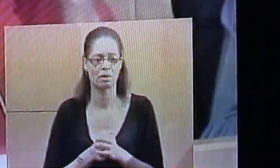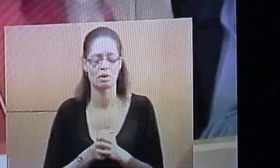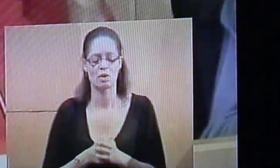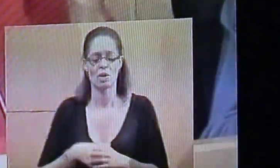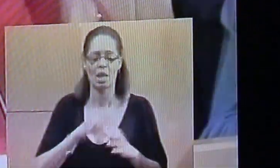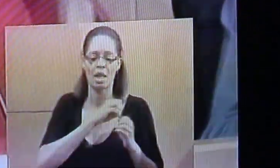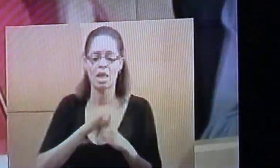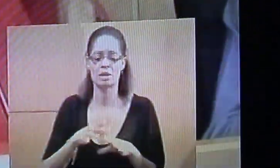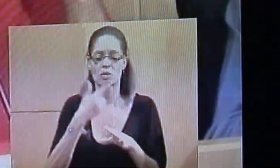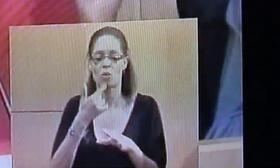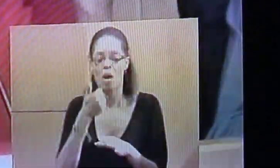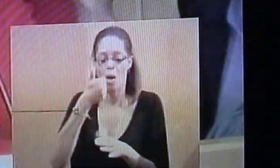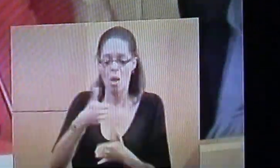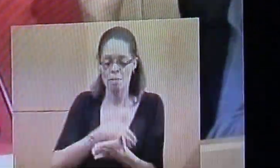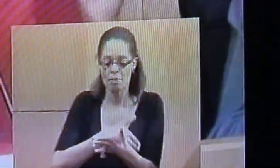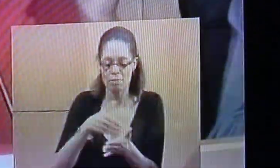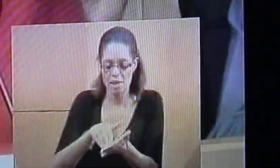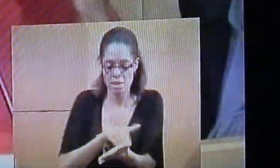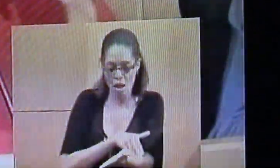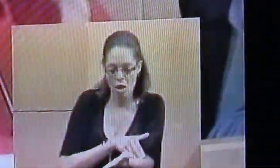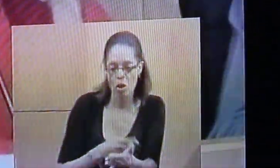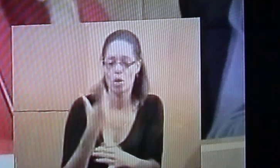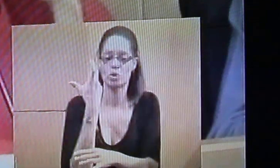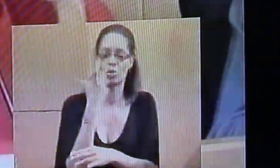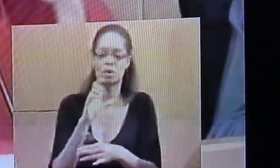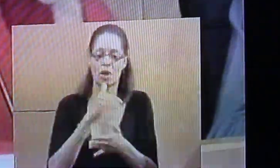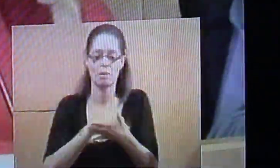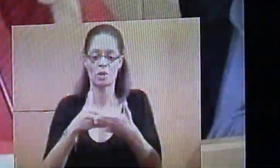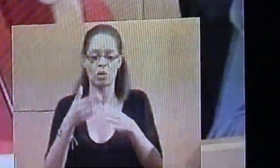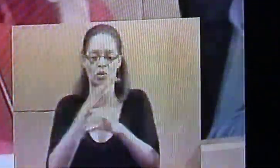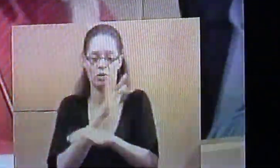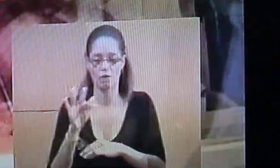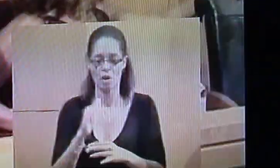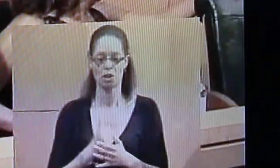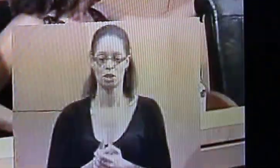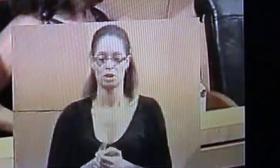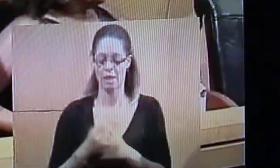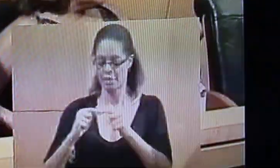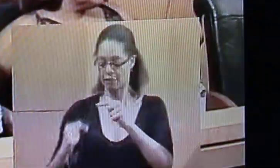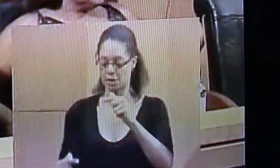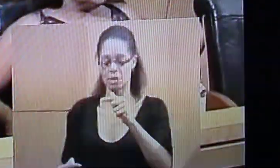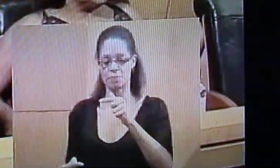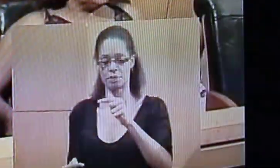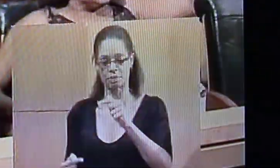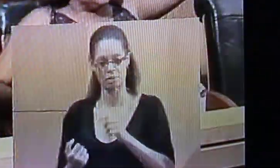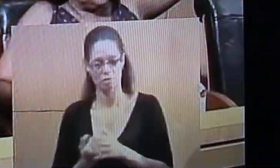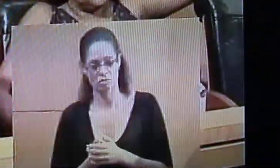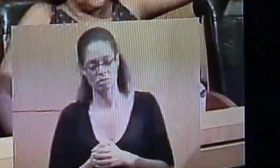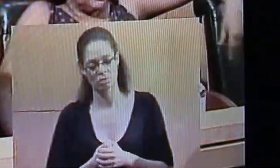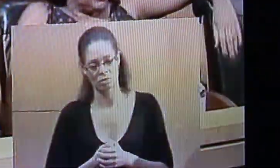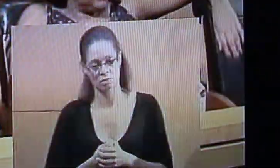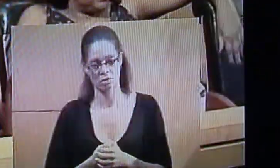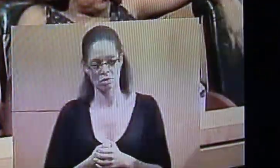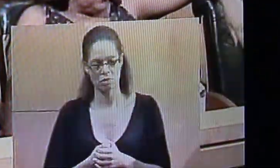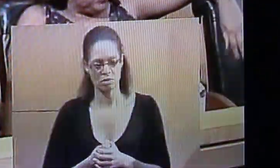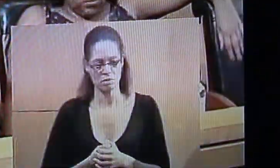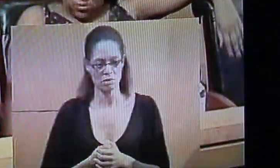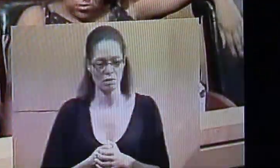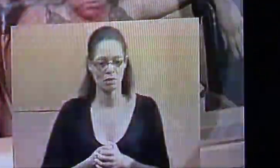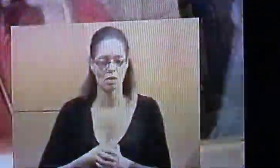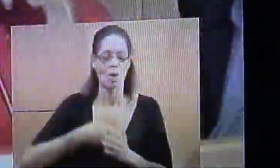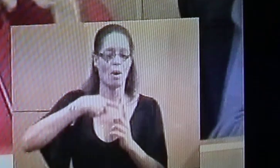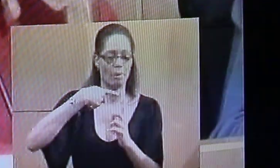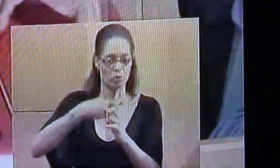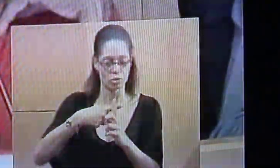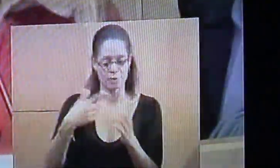1,2 milliard de francs de déficit, j'arrondis,